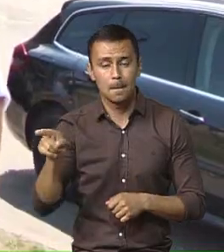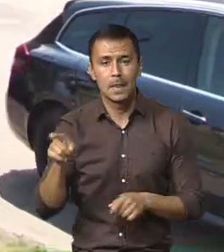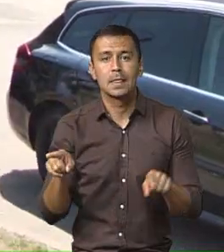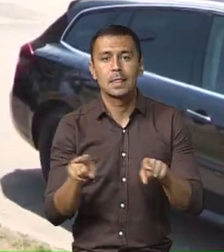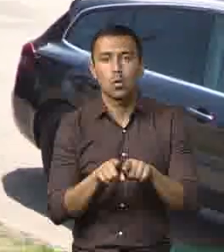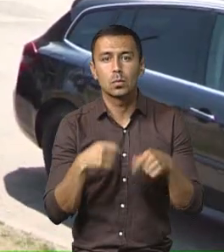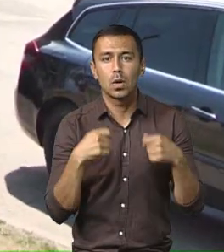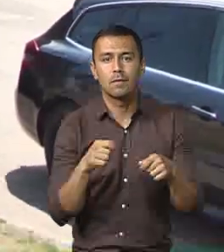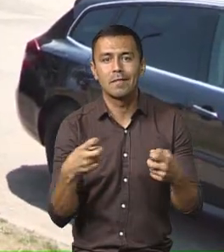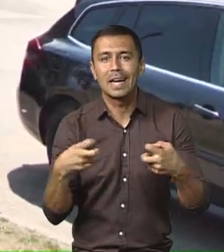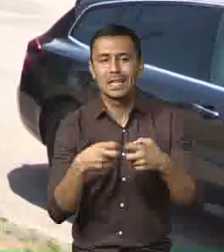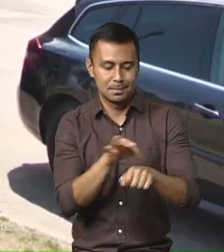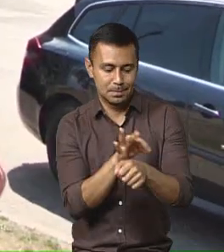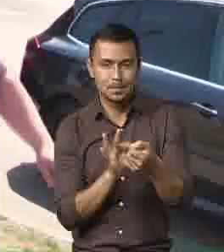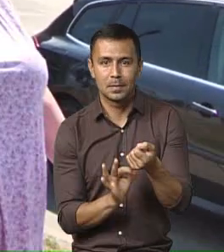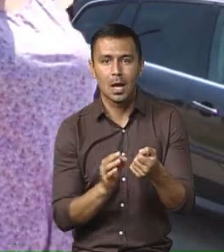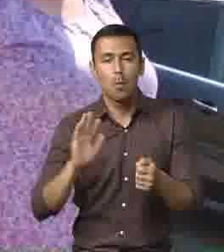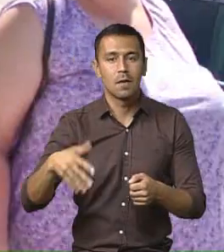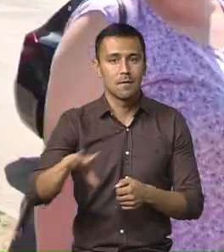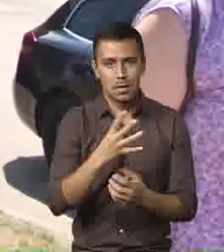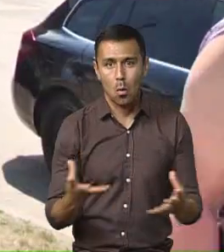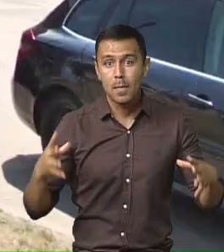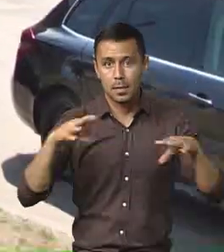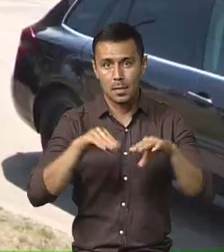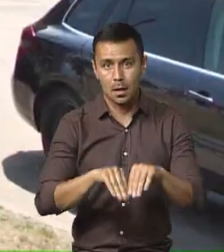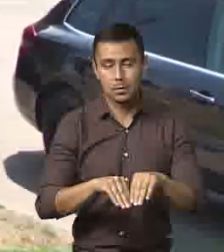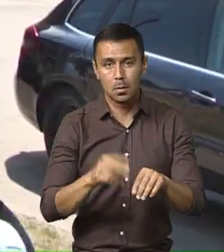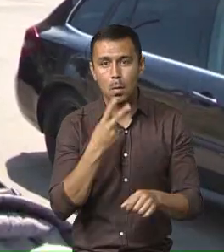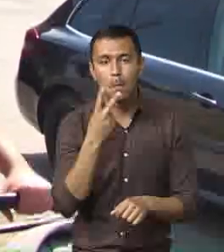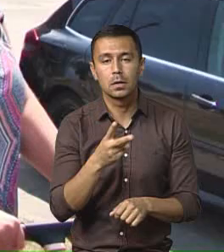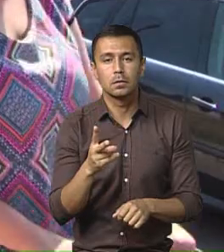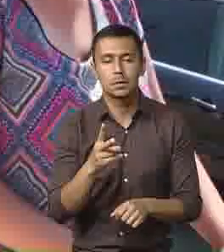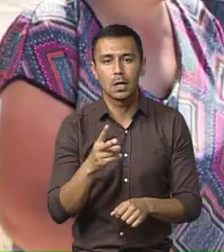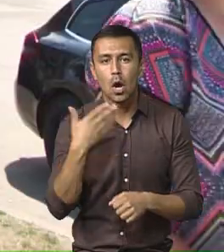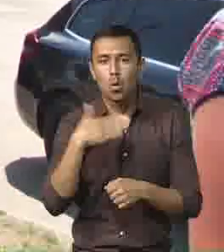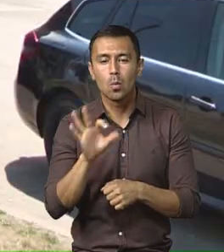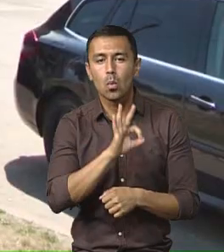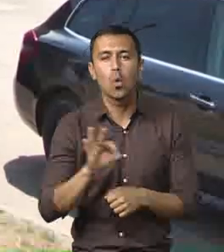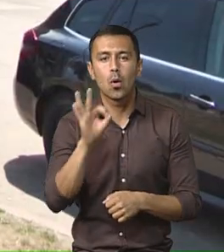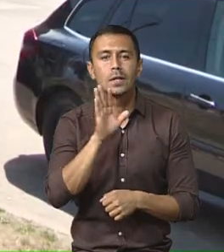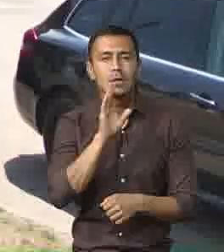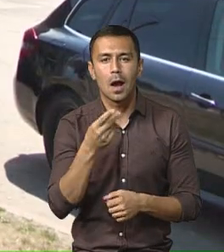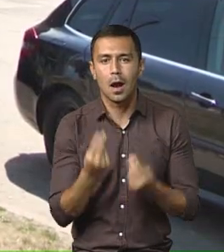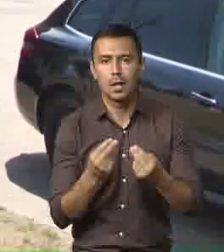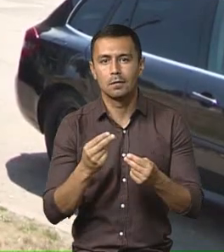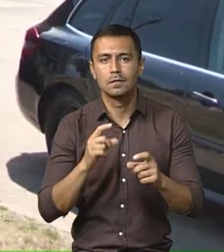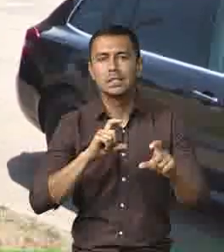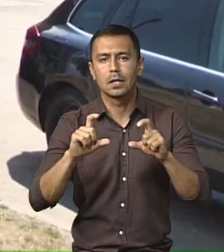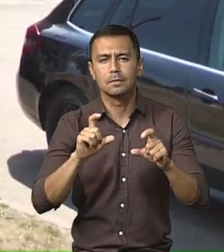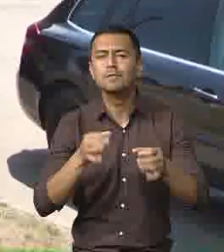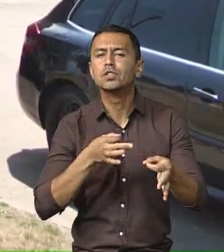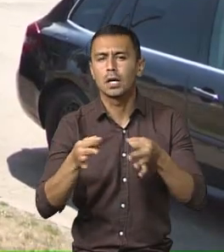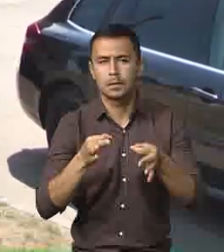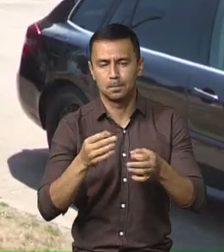також він продавав резиночки. І якось потім вони вже всі об'єдналися, побачивши ще ролик про дівчинку, яка грала